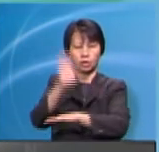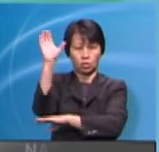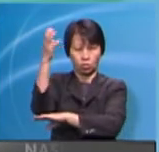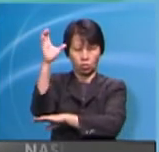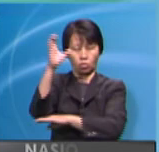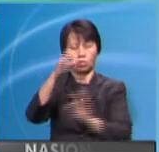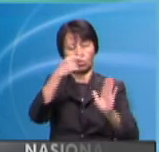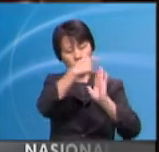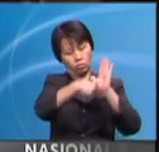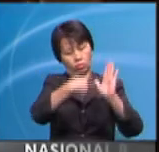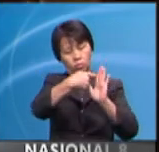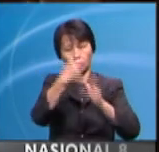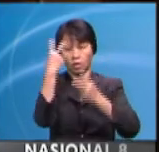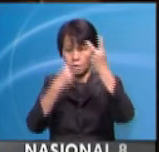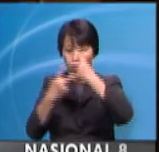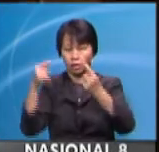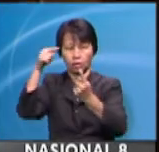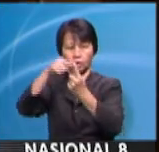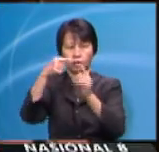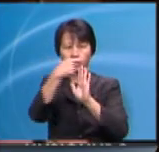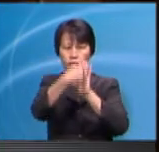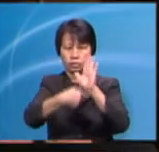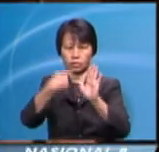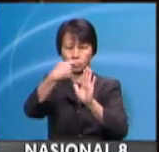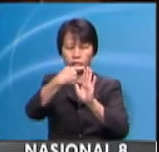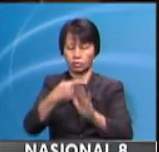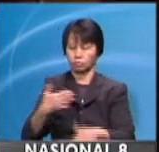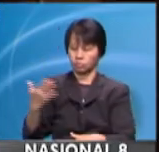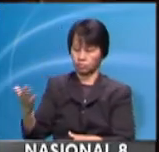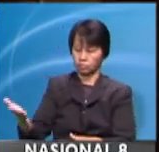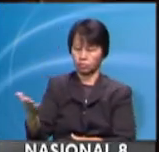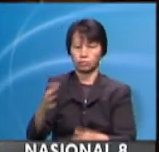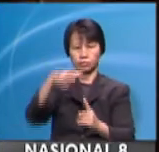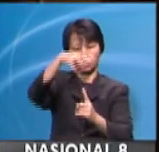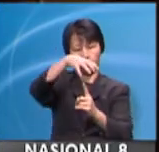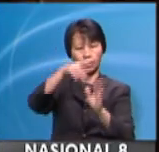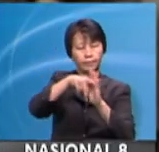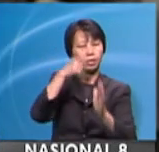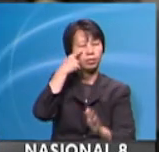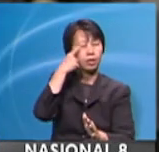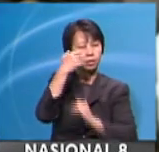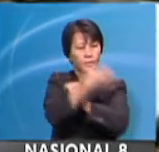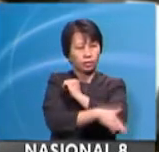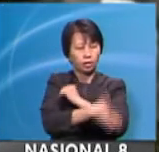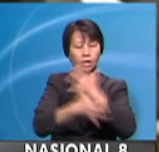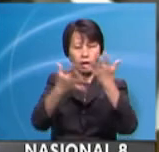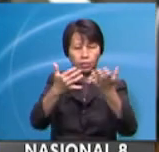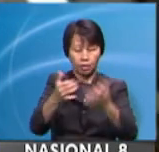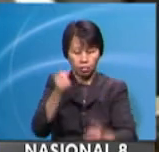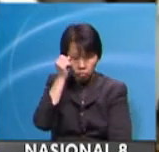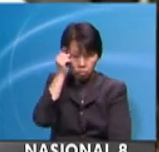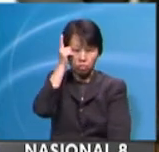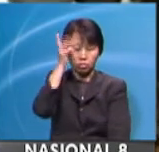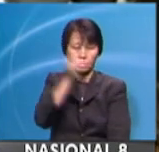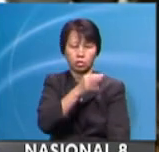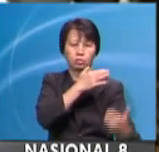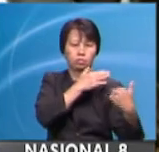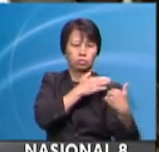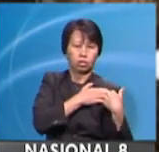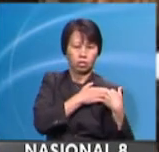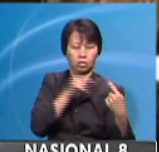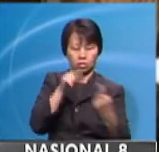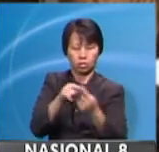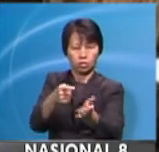ini sempena lawatan dua harinya ke Sri Lanka, beliau yang juga penaung permata negara mahu kesedaran serta tanggungjawab